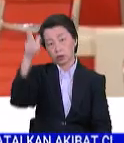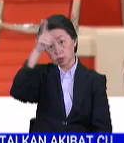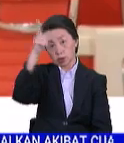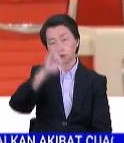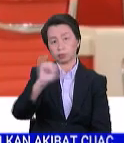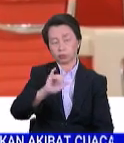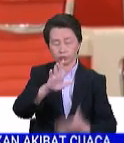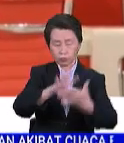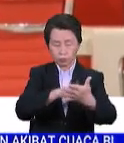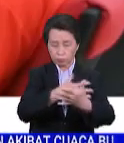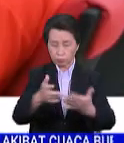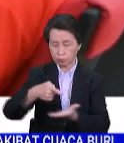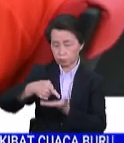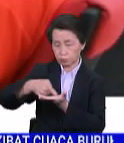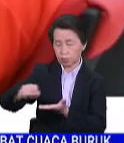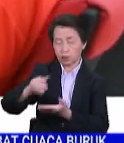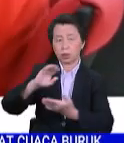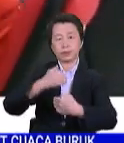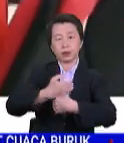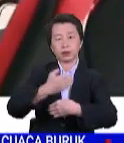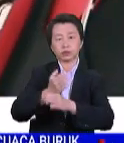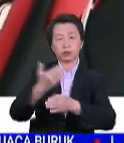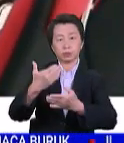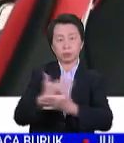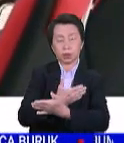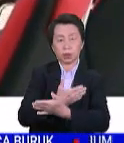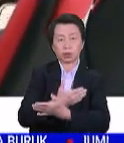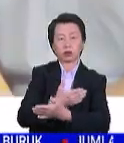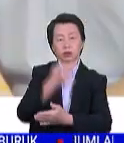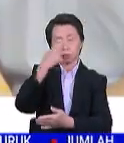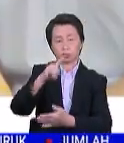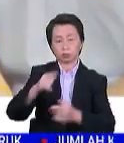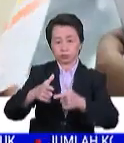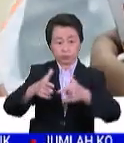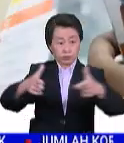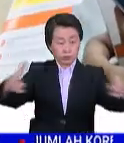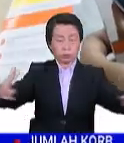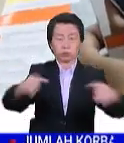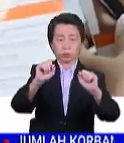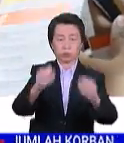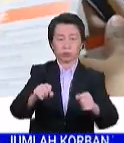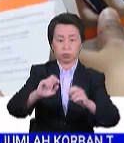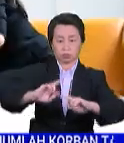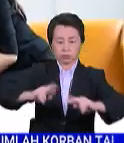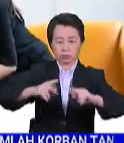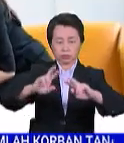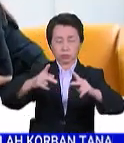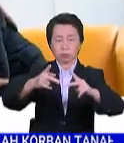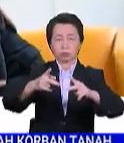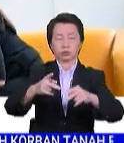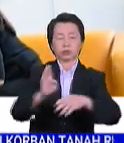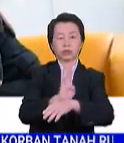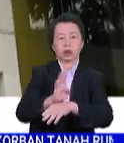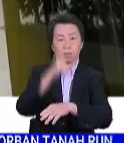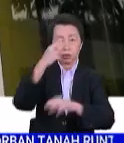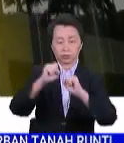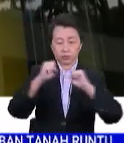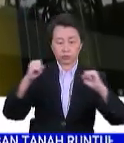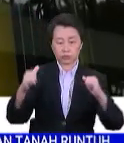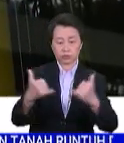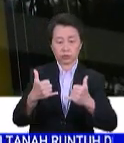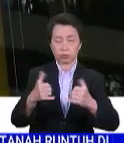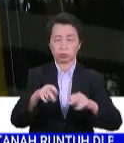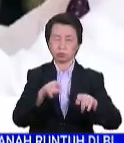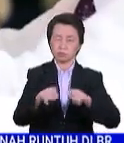turut merangka satu pembiayaan bentuk baharu lebih anjal bagi meluaskan keupayaan memulihkan perniagaan bagi syarikat berdaya